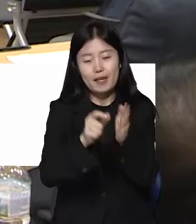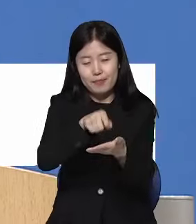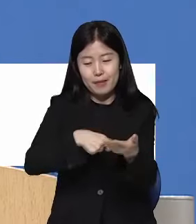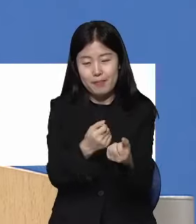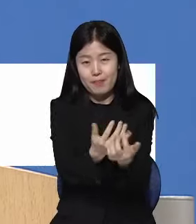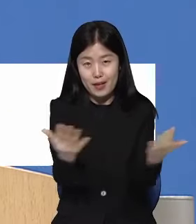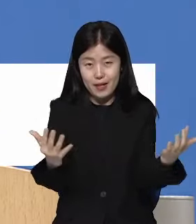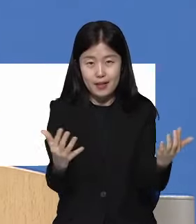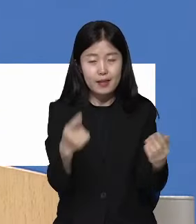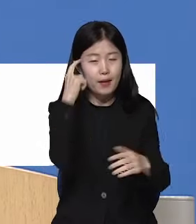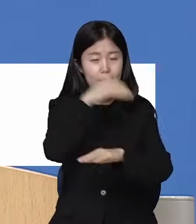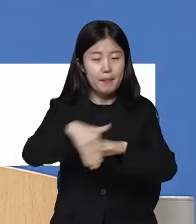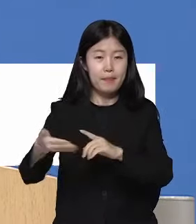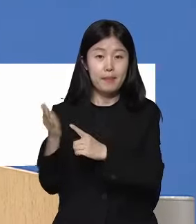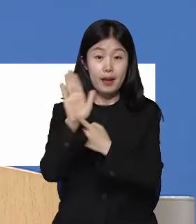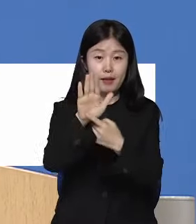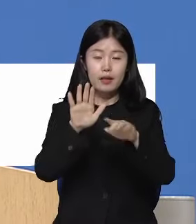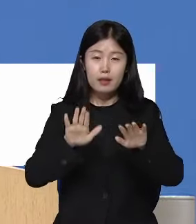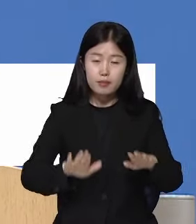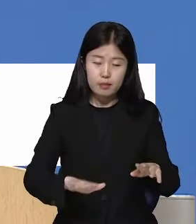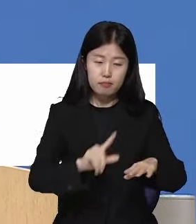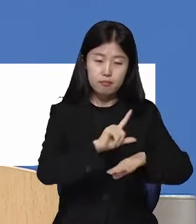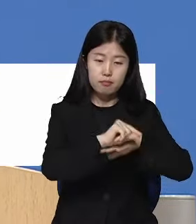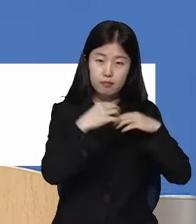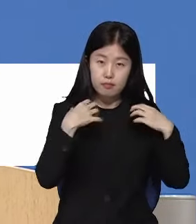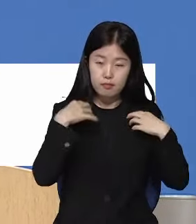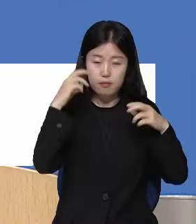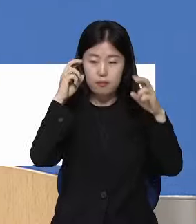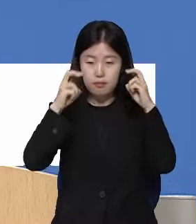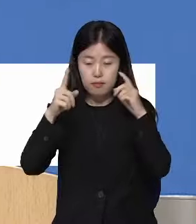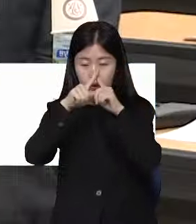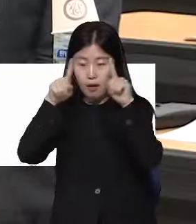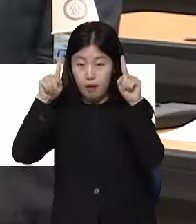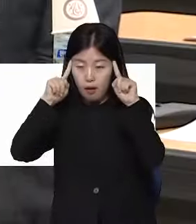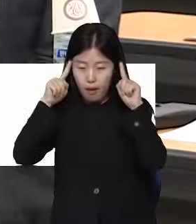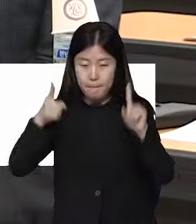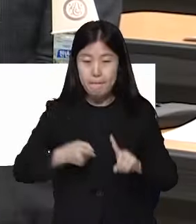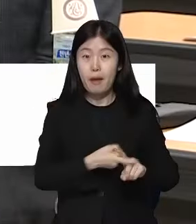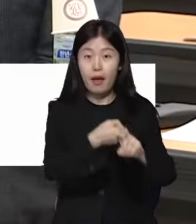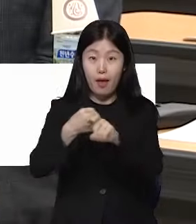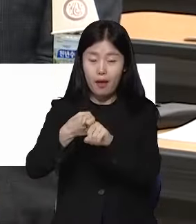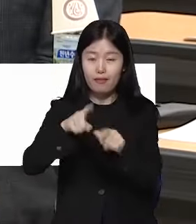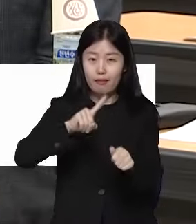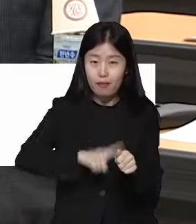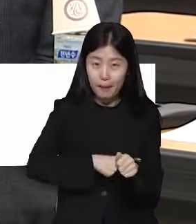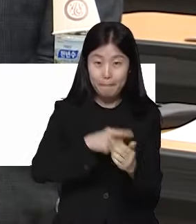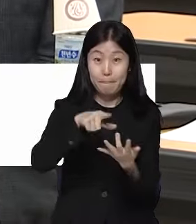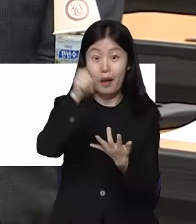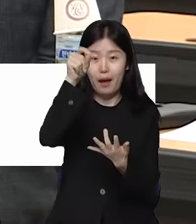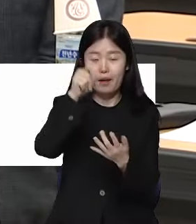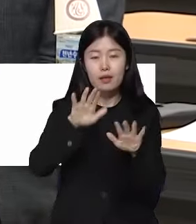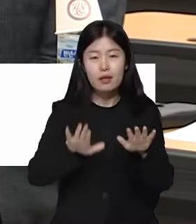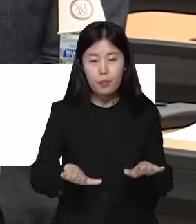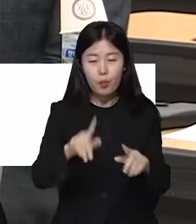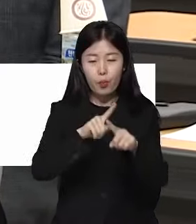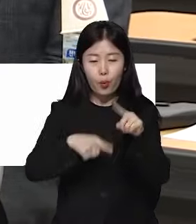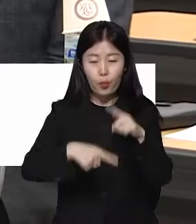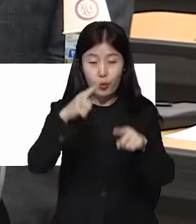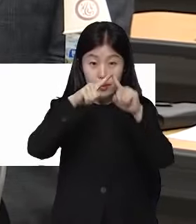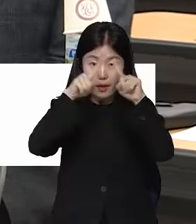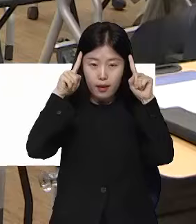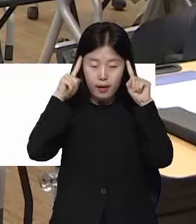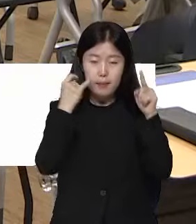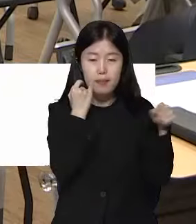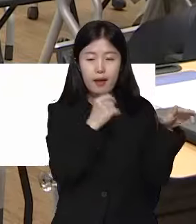총장은 지산학의 협업을 통해 글로컬 대학으로 선정된 만큼 이번 선정을 계기로 목포대를 해양 특성화 명문